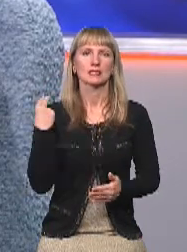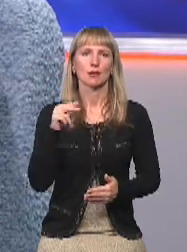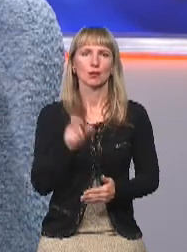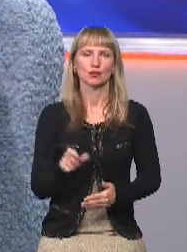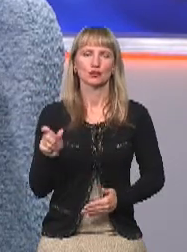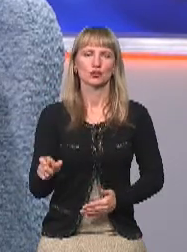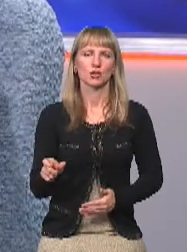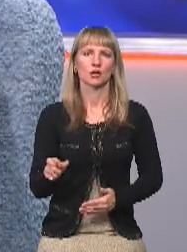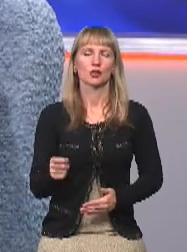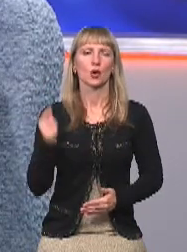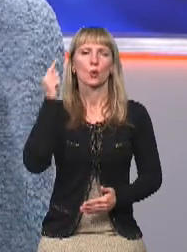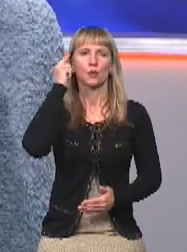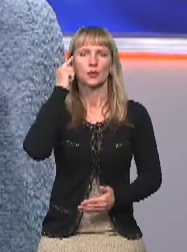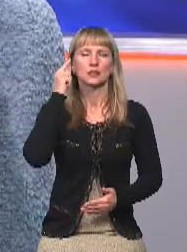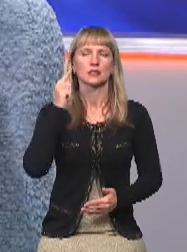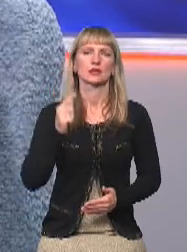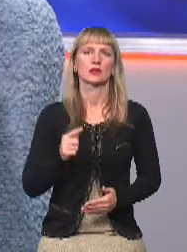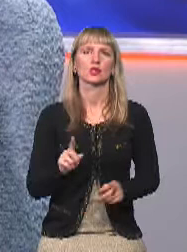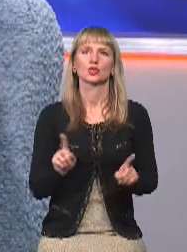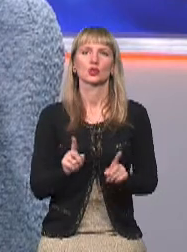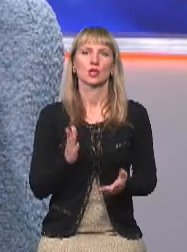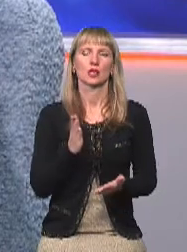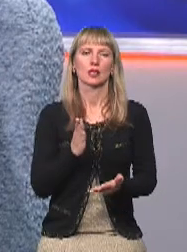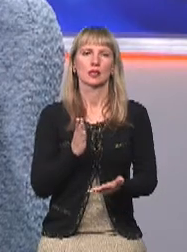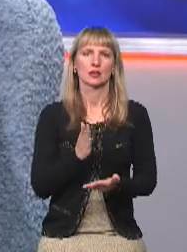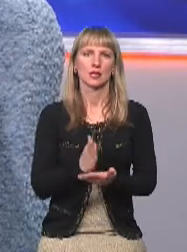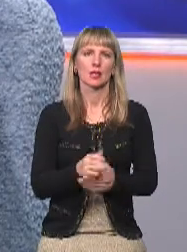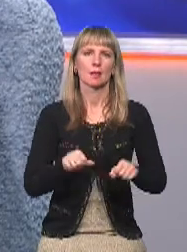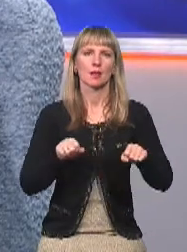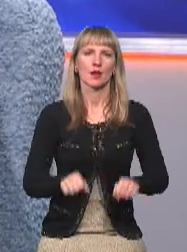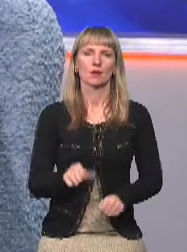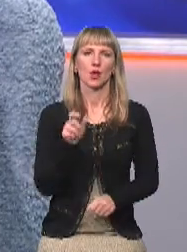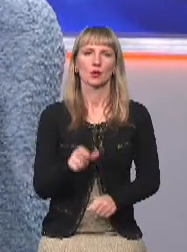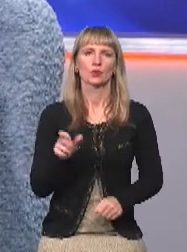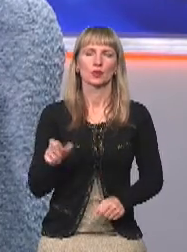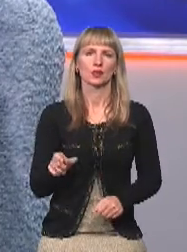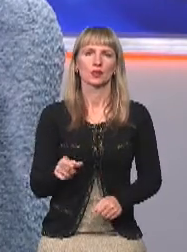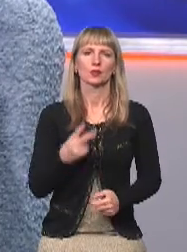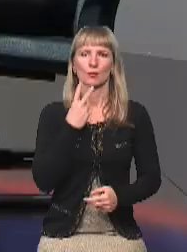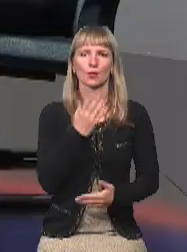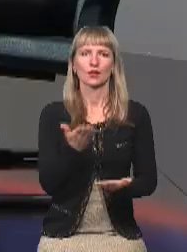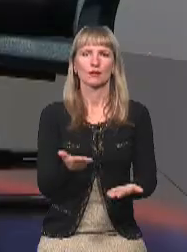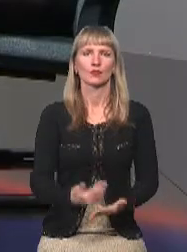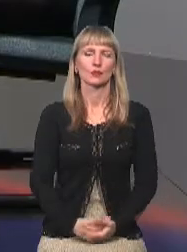запоріжани обізнані взагалом, що таке, в терміні, що таке права людини. Давайте подивимось.